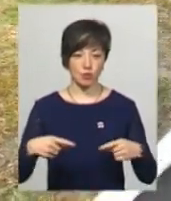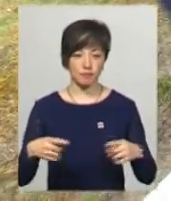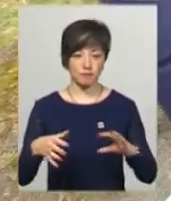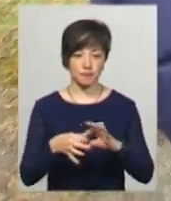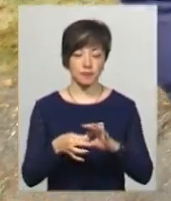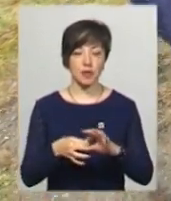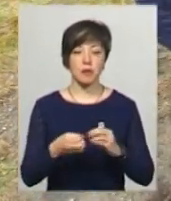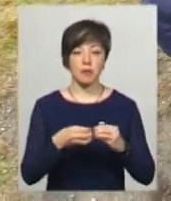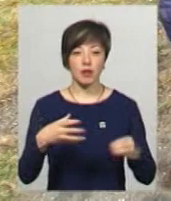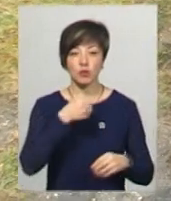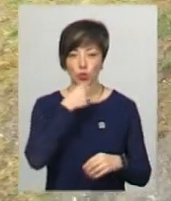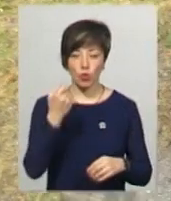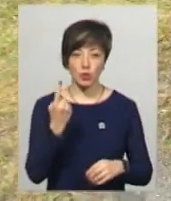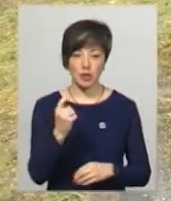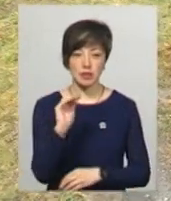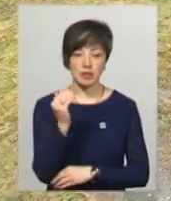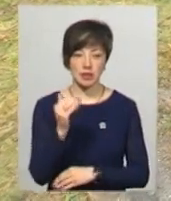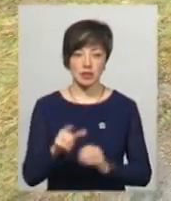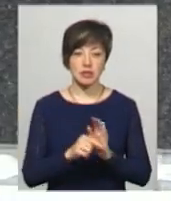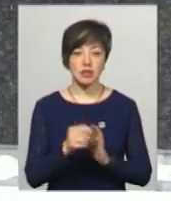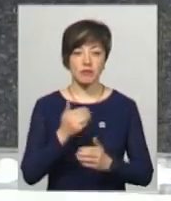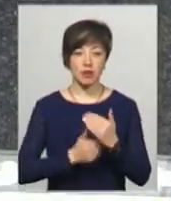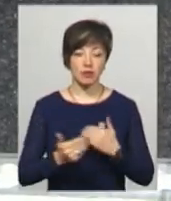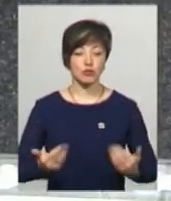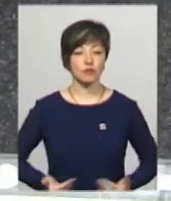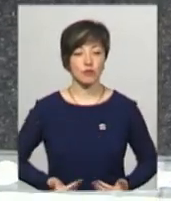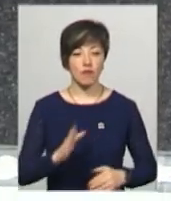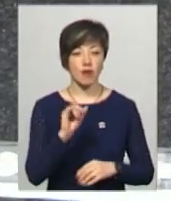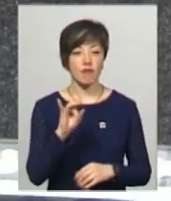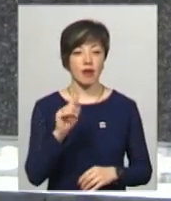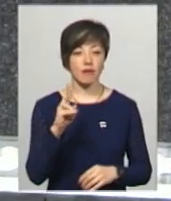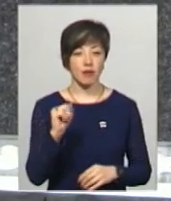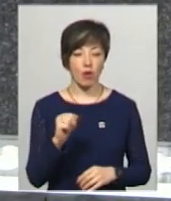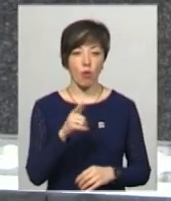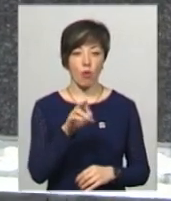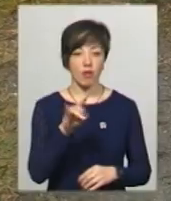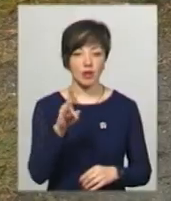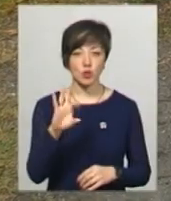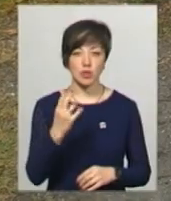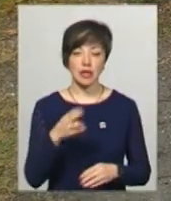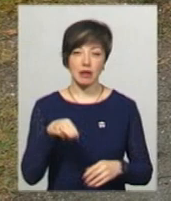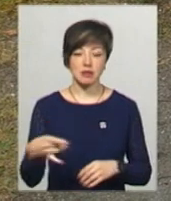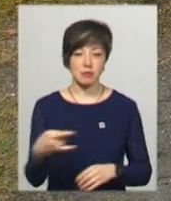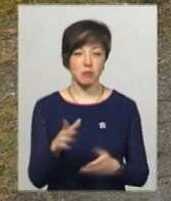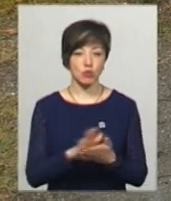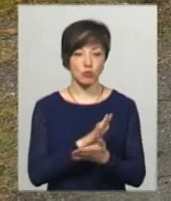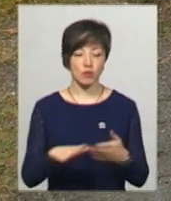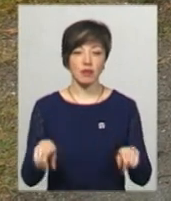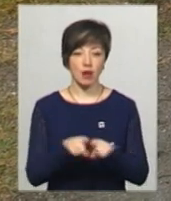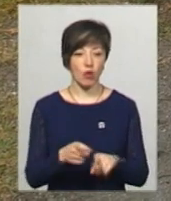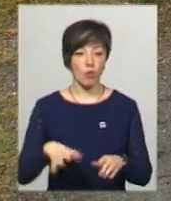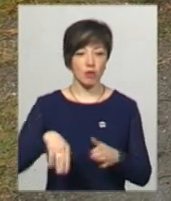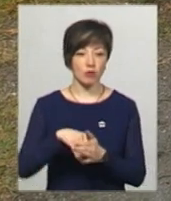Для 15-тьох дорослих та однієї дитини з інвалідністю, які мешкають у Варварівці та Голиках, соціальне таксі безкоштовне. Такі перевезення